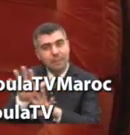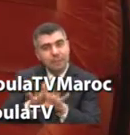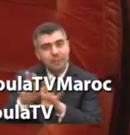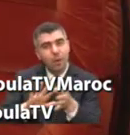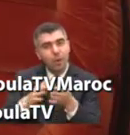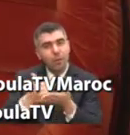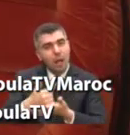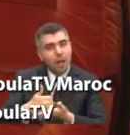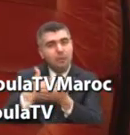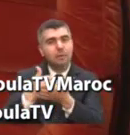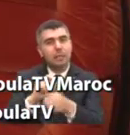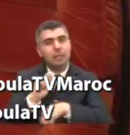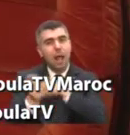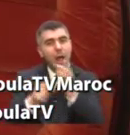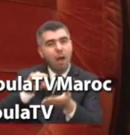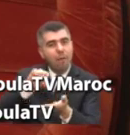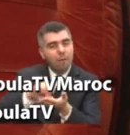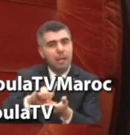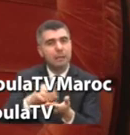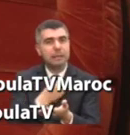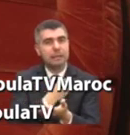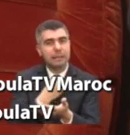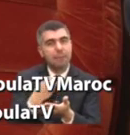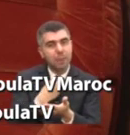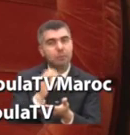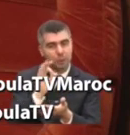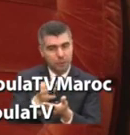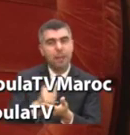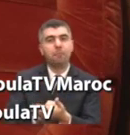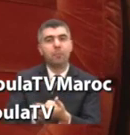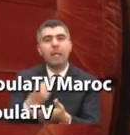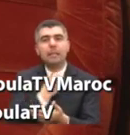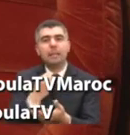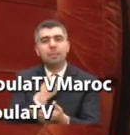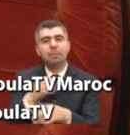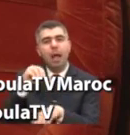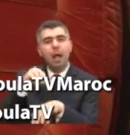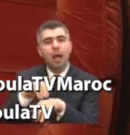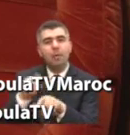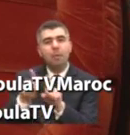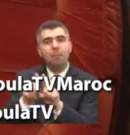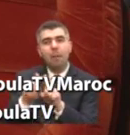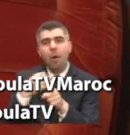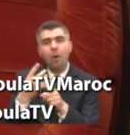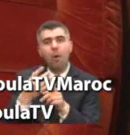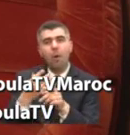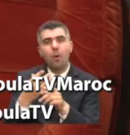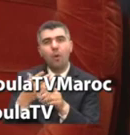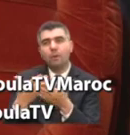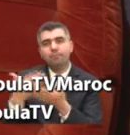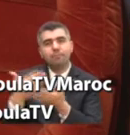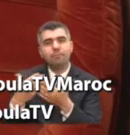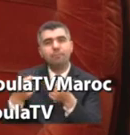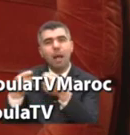في يعني ادخال الطب عن بعد، لانه كذلك يمكن له يساعدنا في رفع من التاطير الطبي، في كذلك فيما